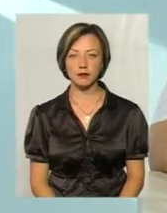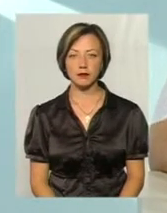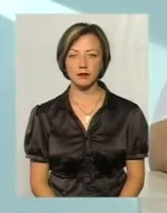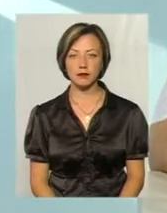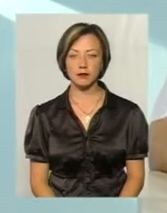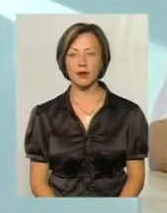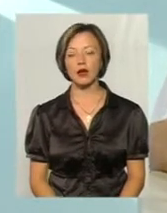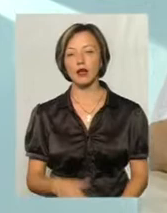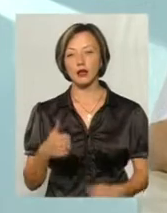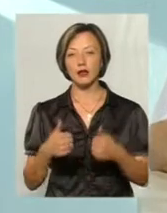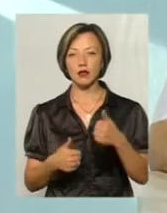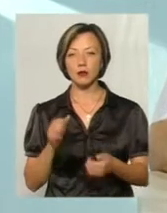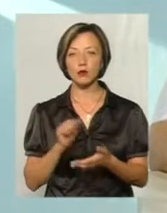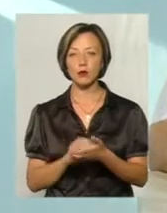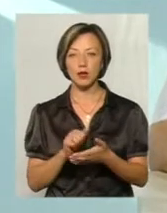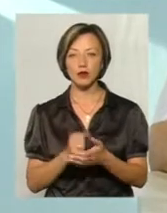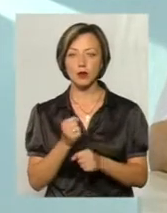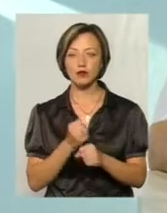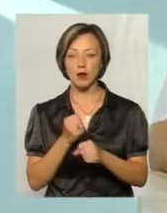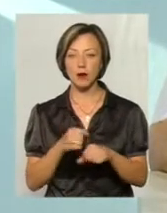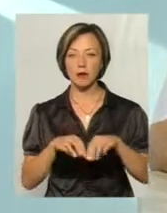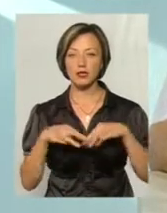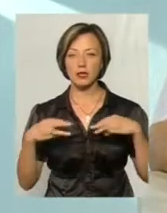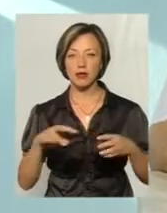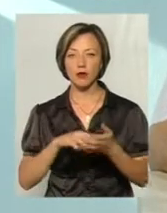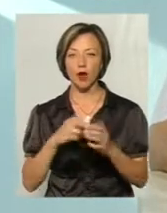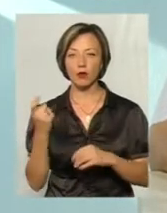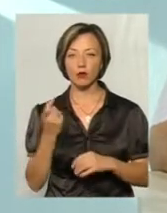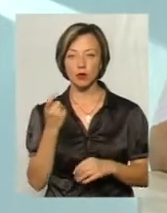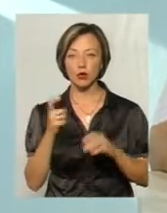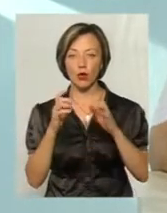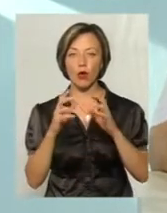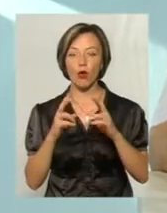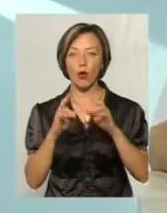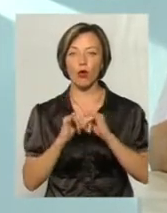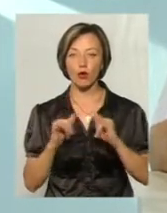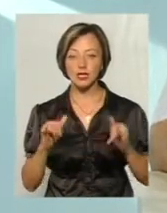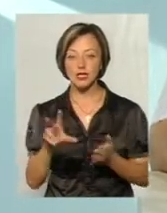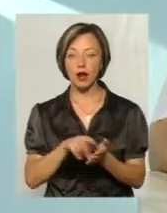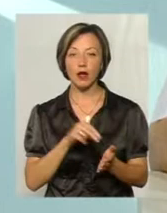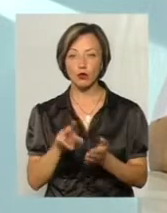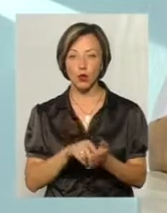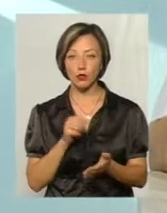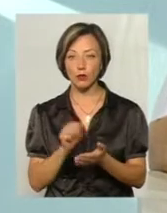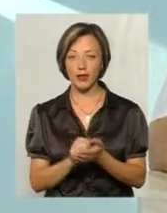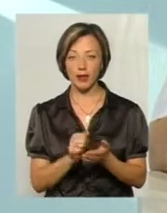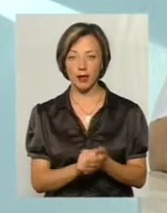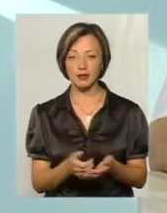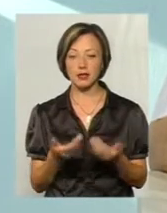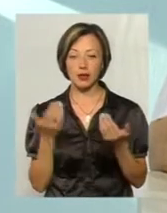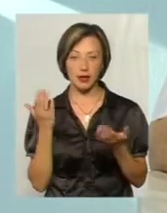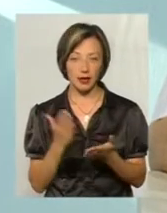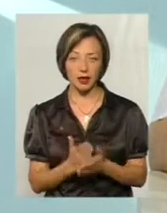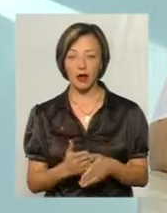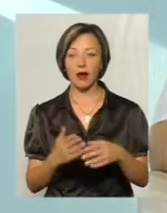розробляється уповноваженим органом, це Міністерство економічного розвитку. Зразок тендерної документації, є